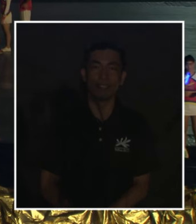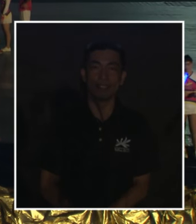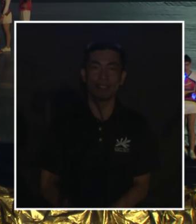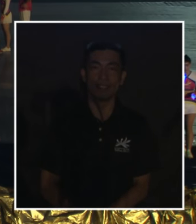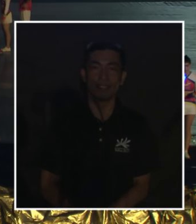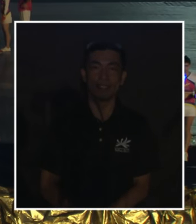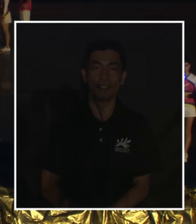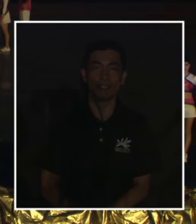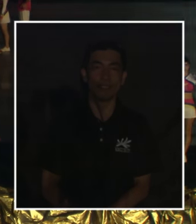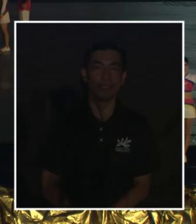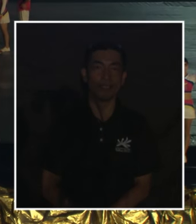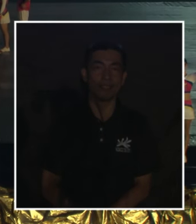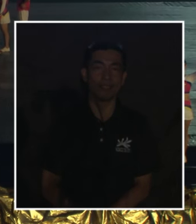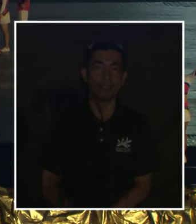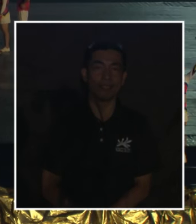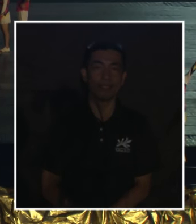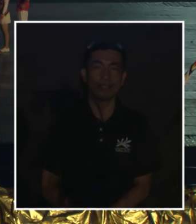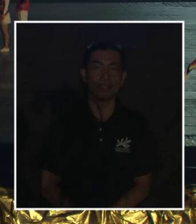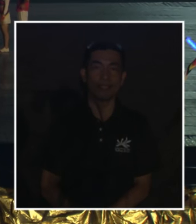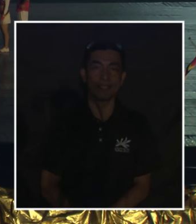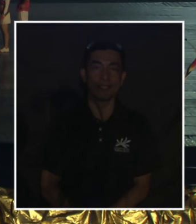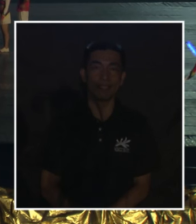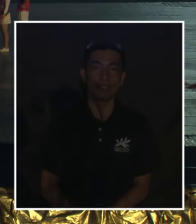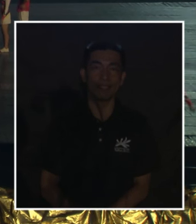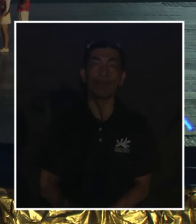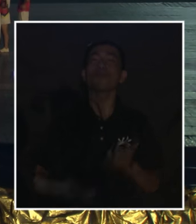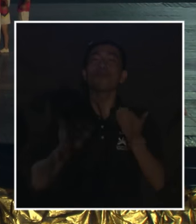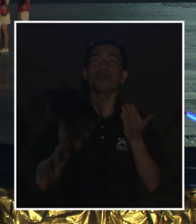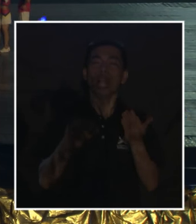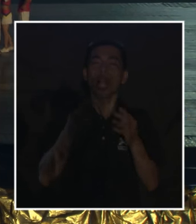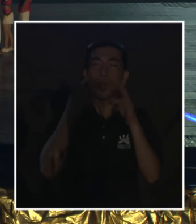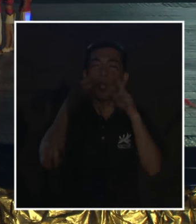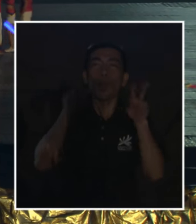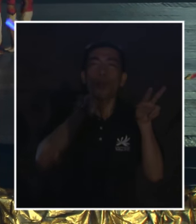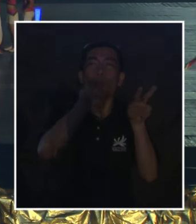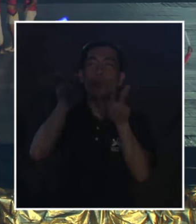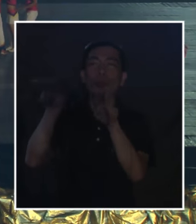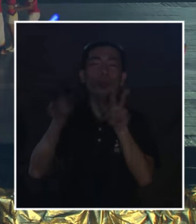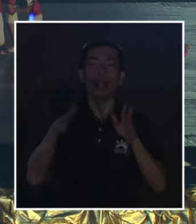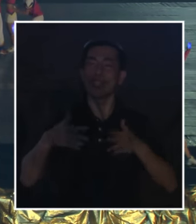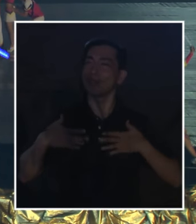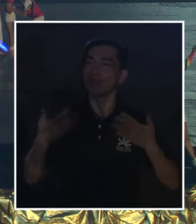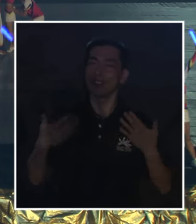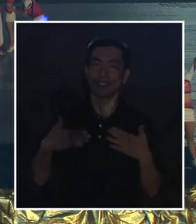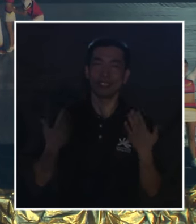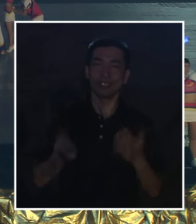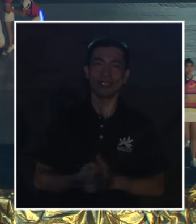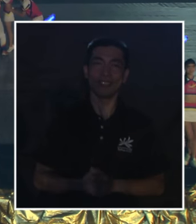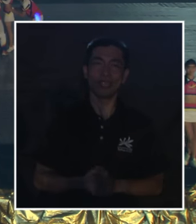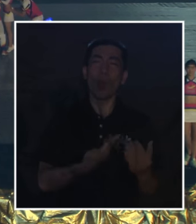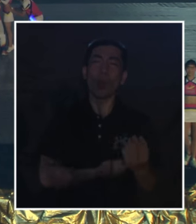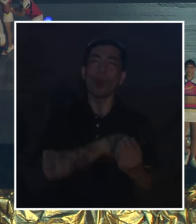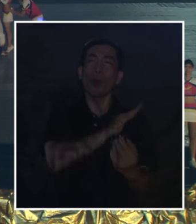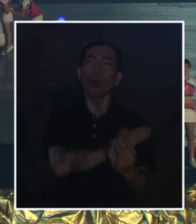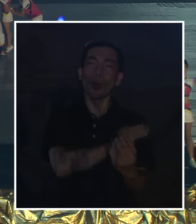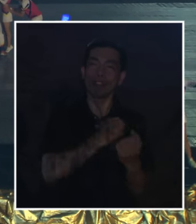达 High School. 文采展青春，灿烂舞活力。